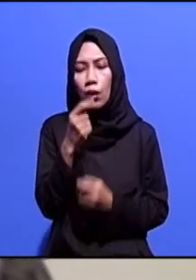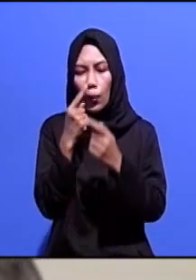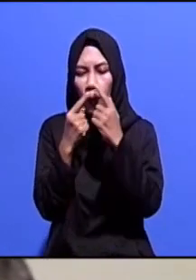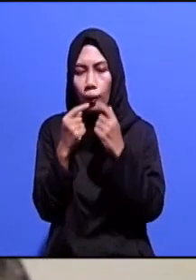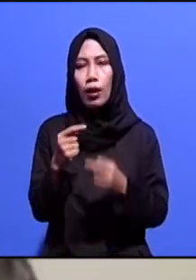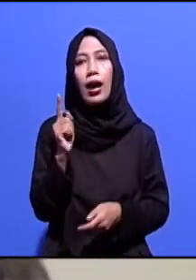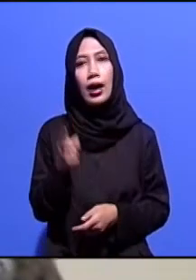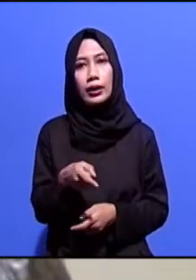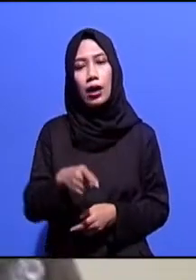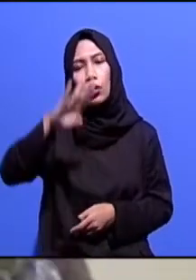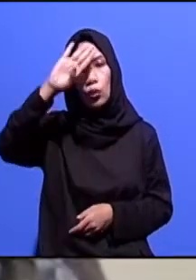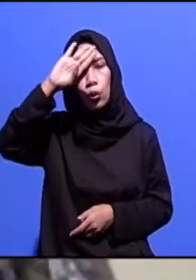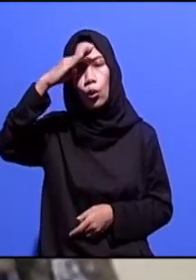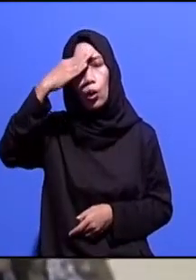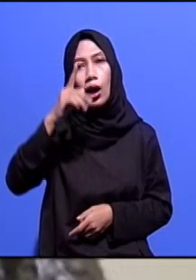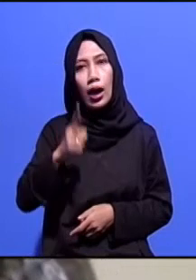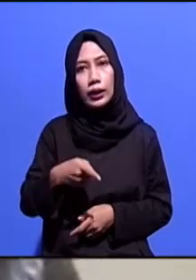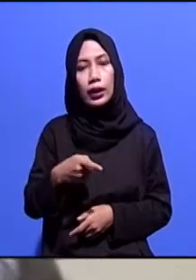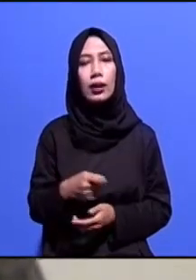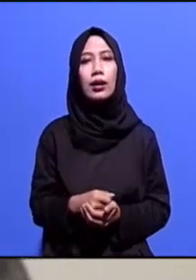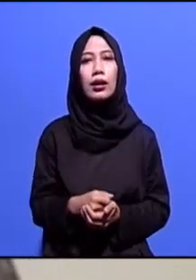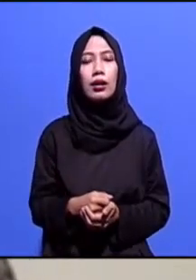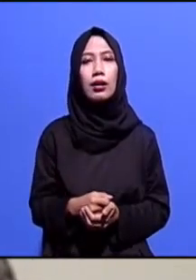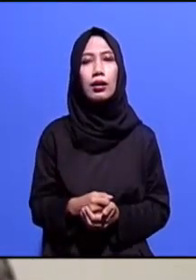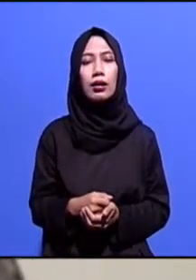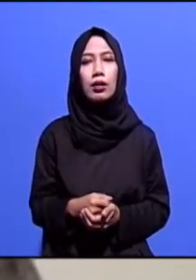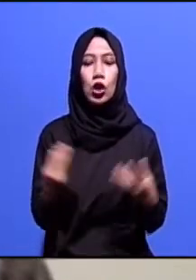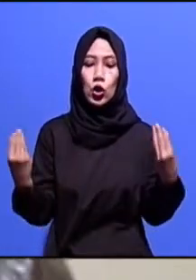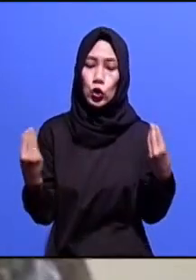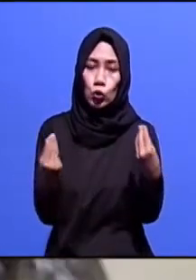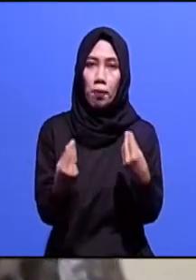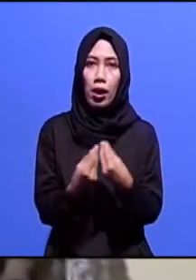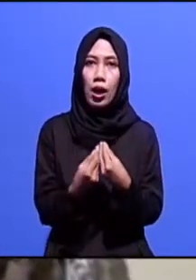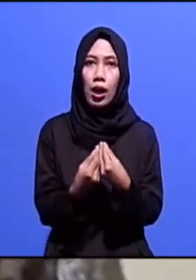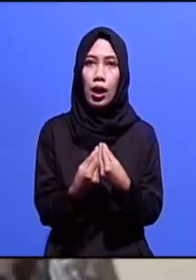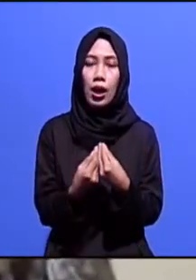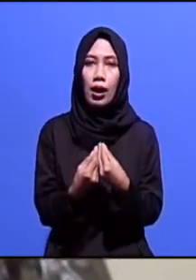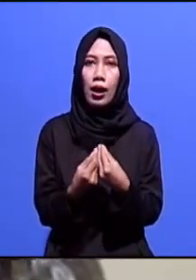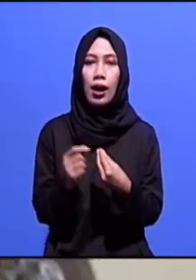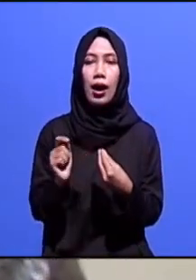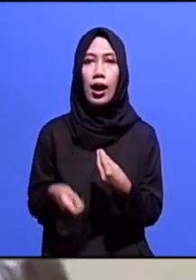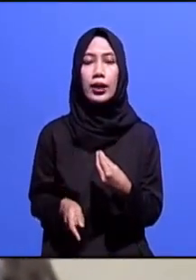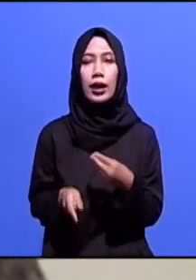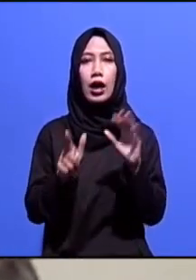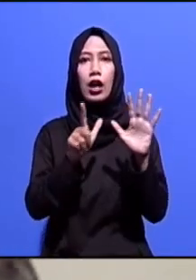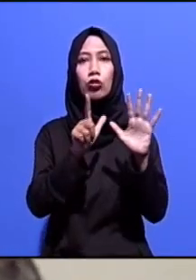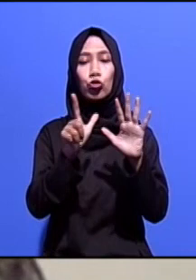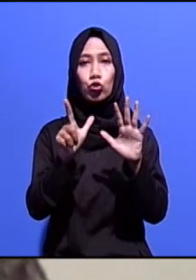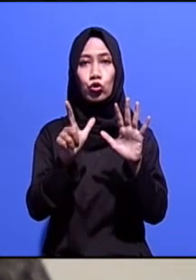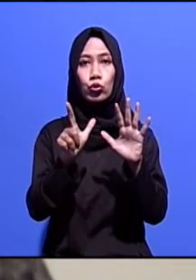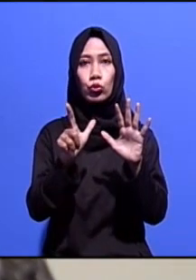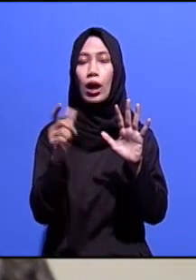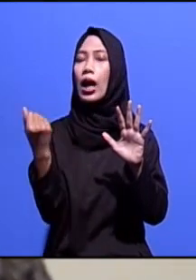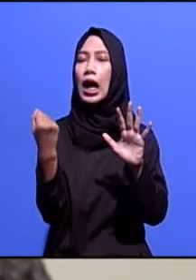kemudian ada yang demam, ada yang tifus. Jadi di total itu 7, ya, yang tidak boleh